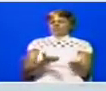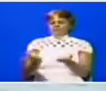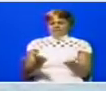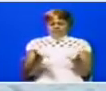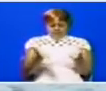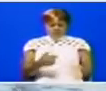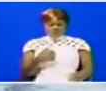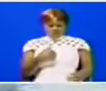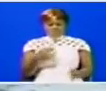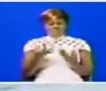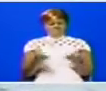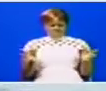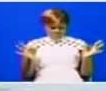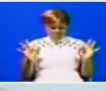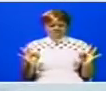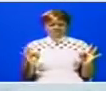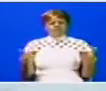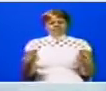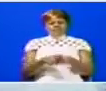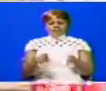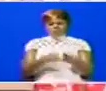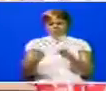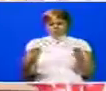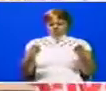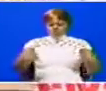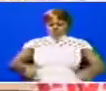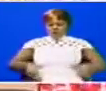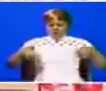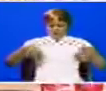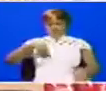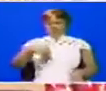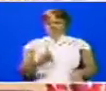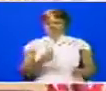sasa wanahisi kuwa huru, mbali na kushika usukani wa maisha yao, pasi na vikwazo vyovyote.